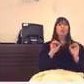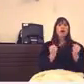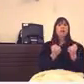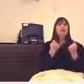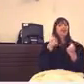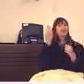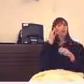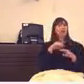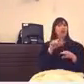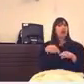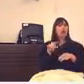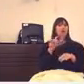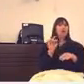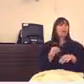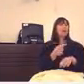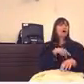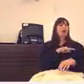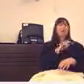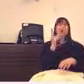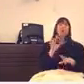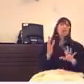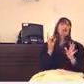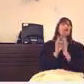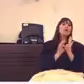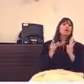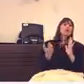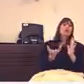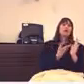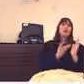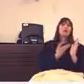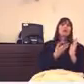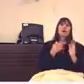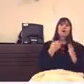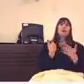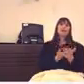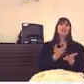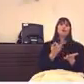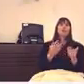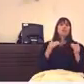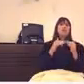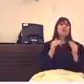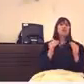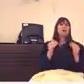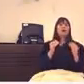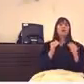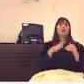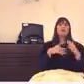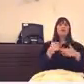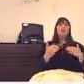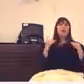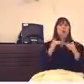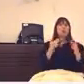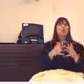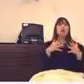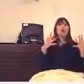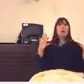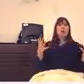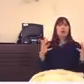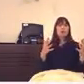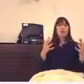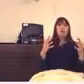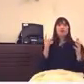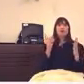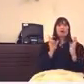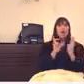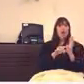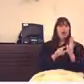מודיע לכם פה באחריות, אני לא יודע מאיפה הנתונים שאתם מקבלים, הצענו להם מבנים ראויים וגדולים, ושמבחינה